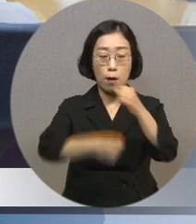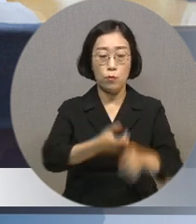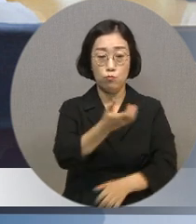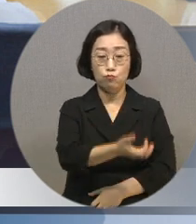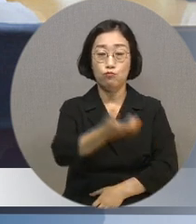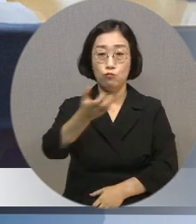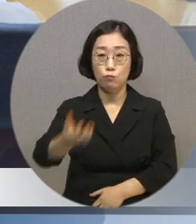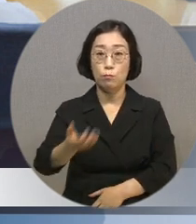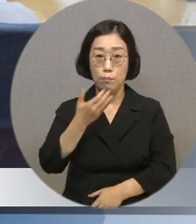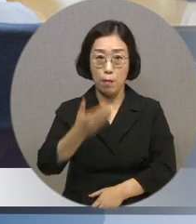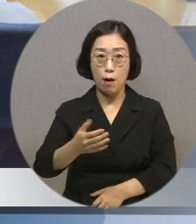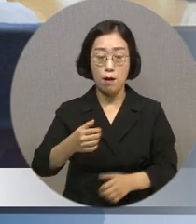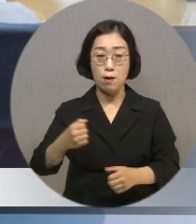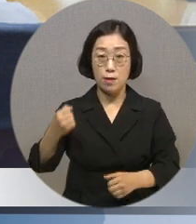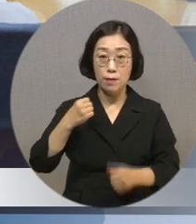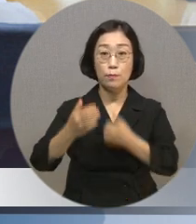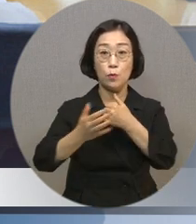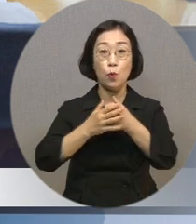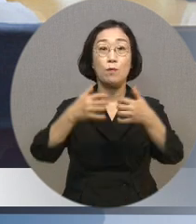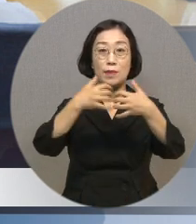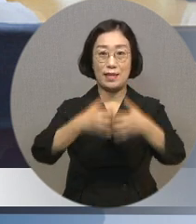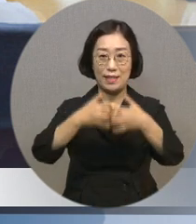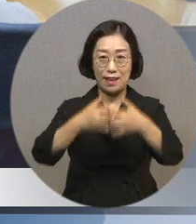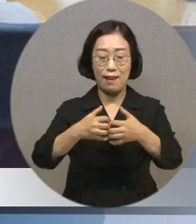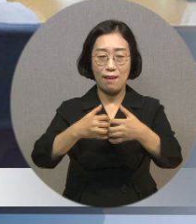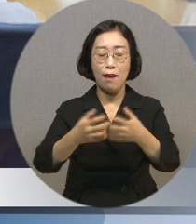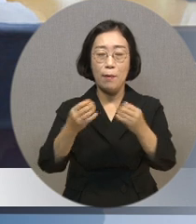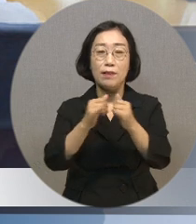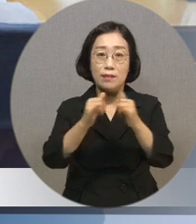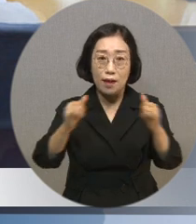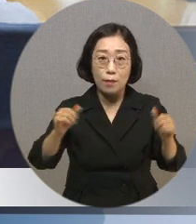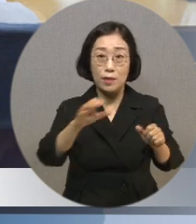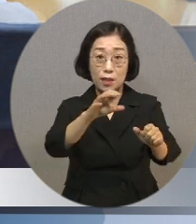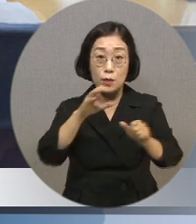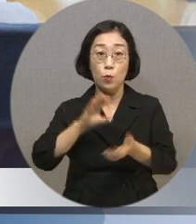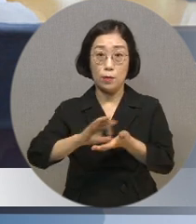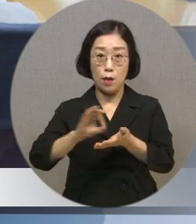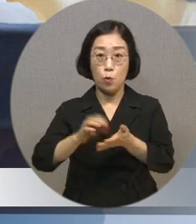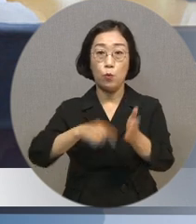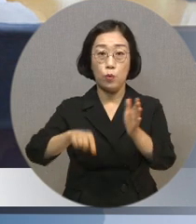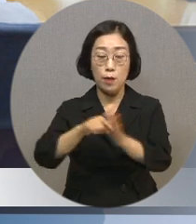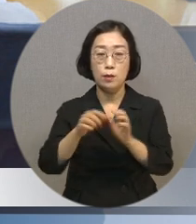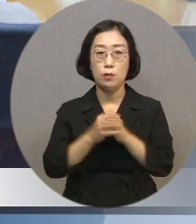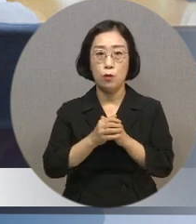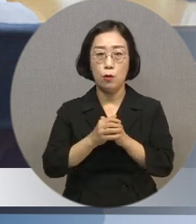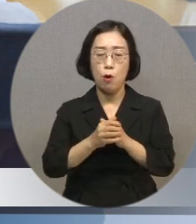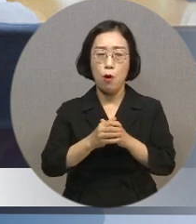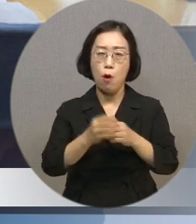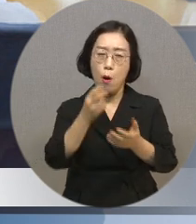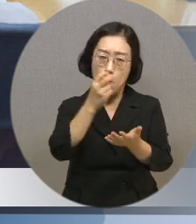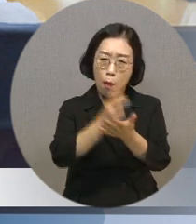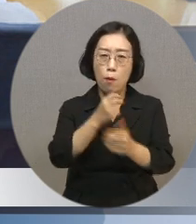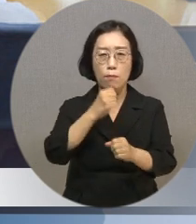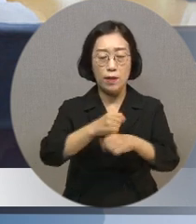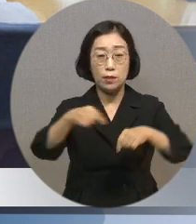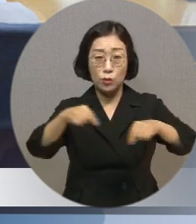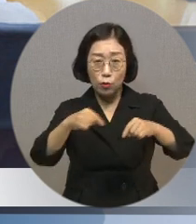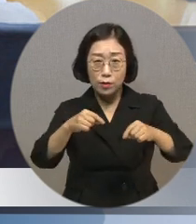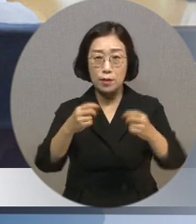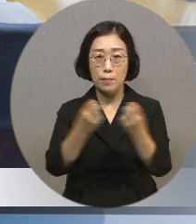있도록 하는 동력 보조 장치. 더 많은 사람들이 이용할 수 있도록 논의하기 위한 정책 세미나가